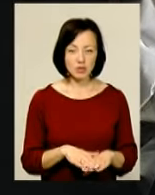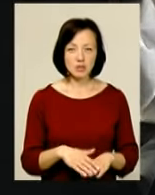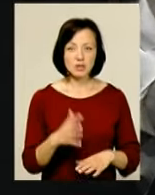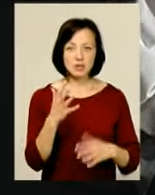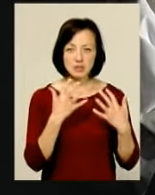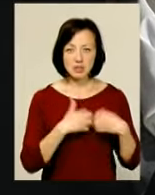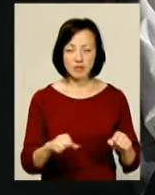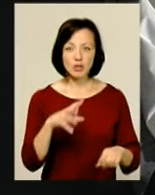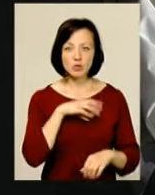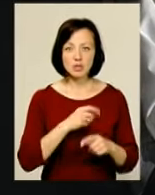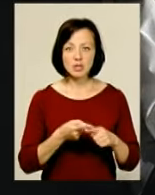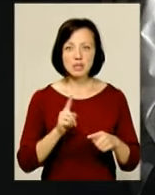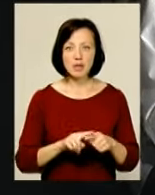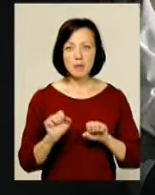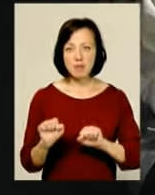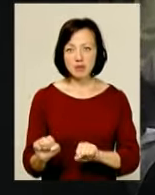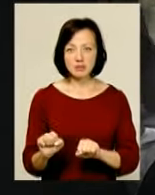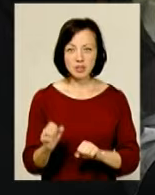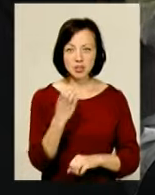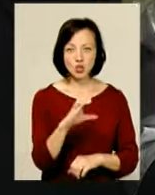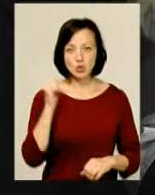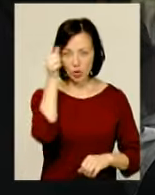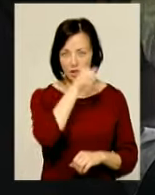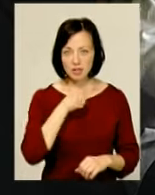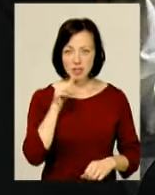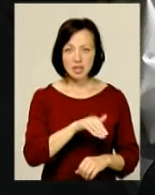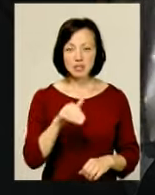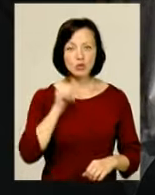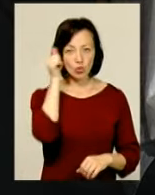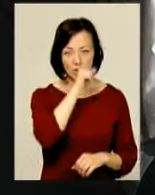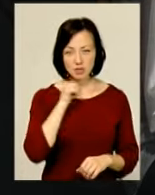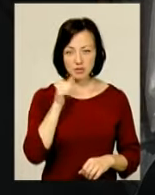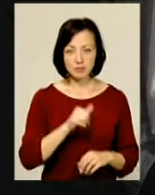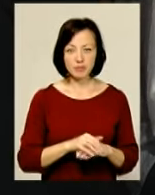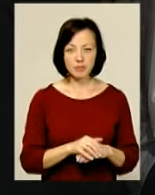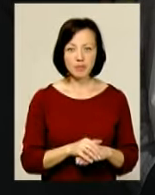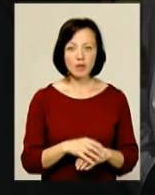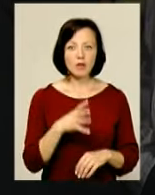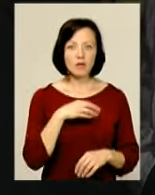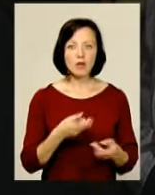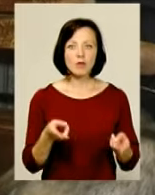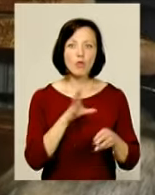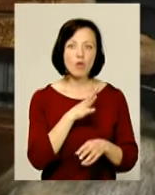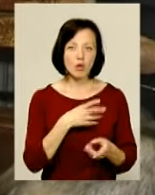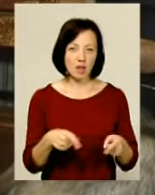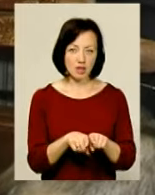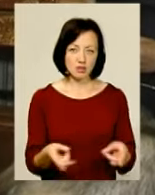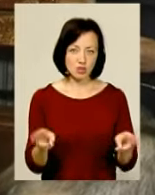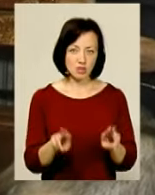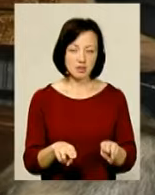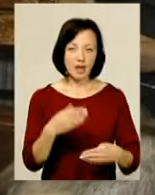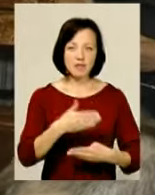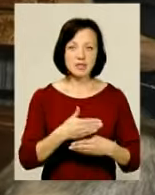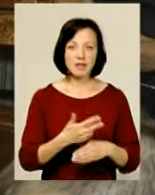цей панцир столітній. Тисячу рівень. Ми як були, так і зосталися язвичниками». «Вистава